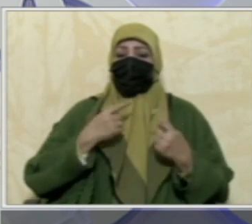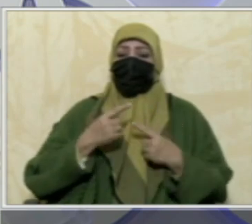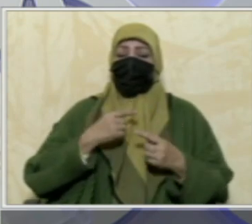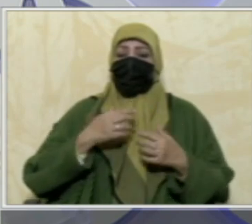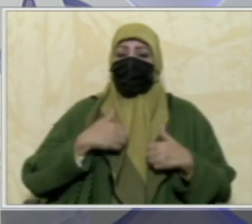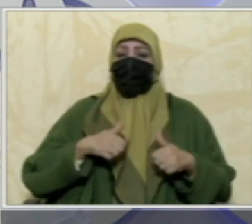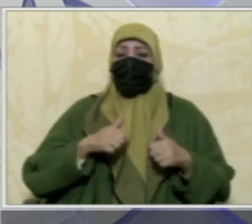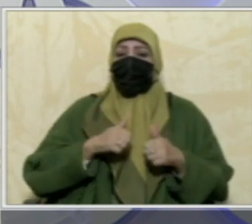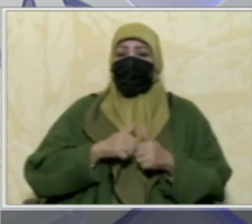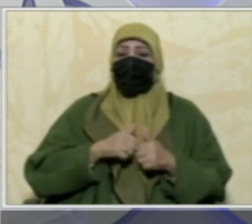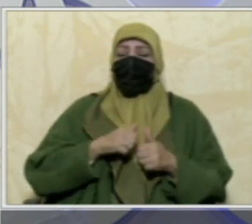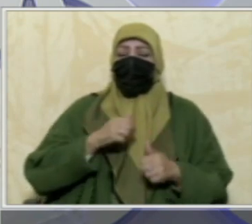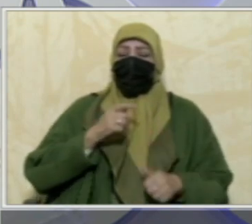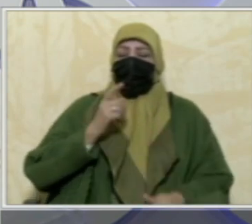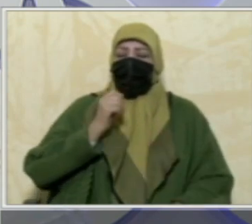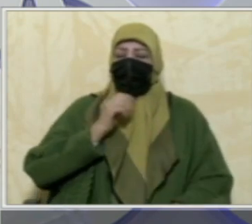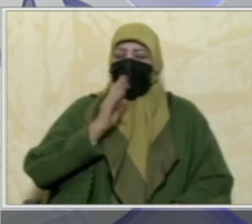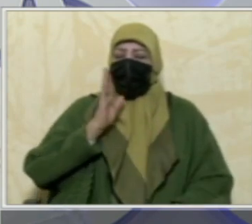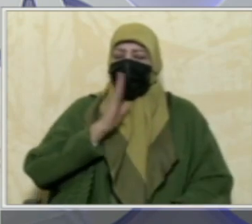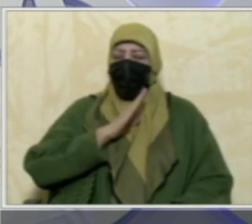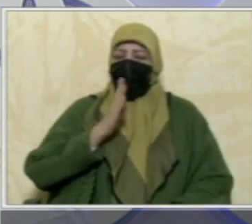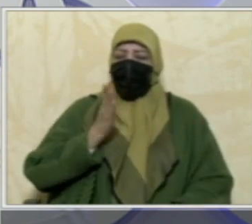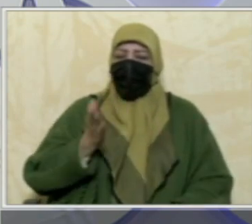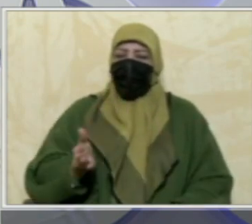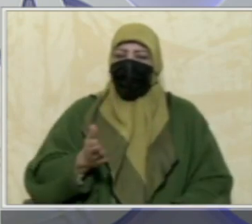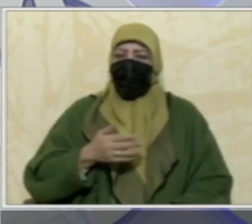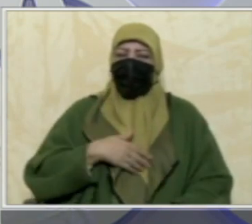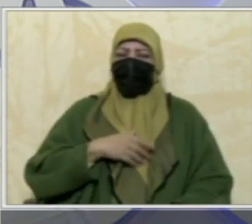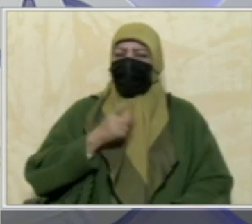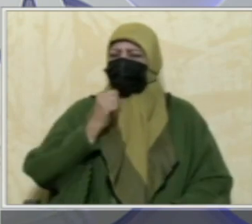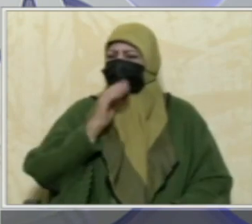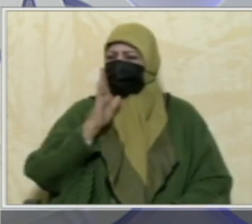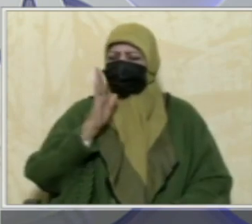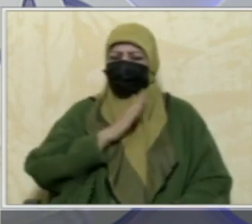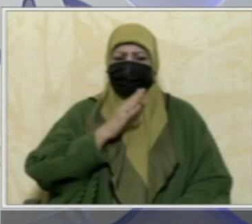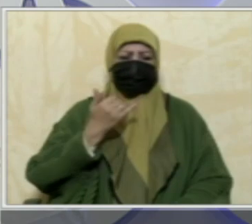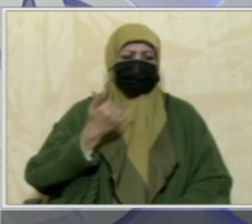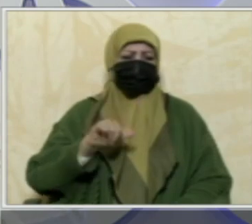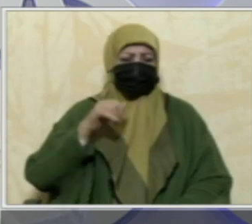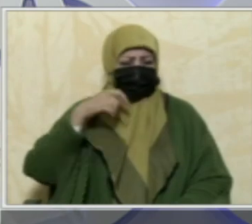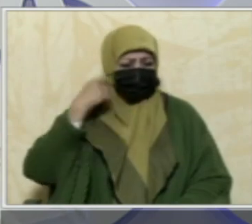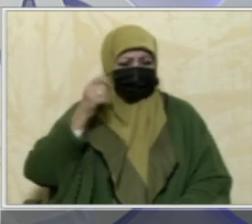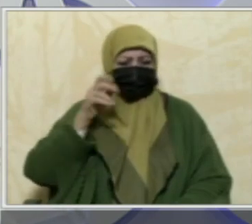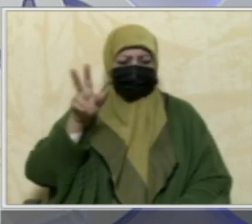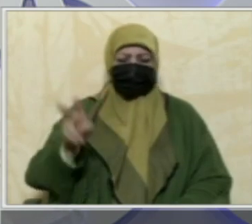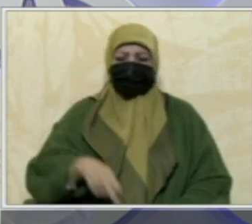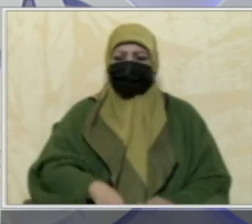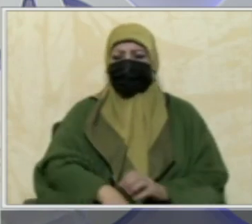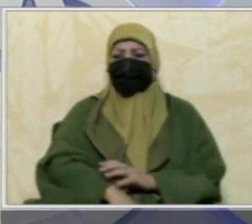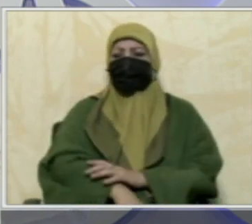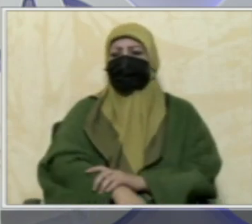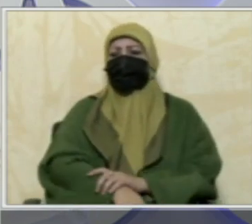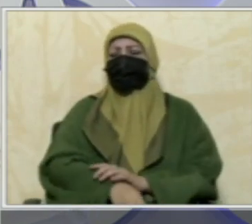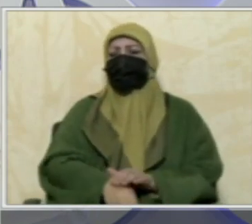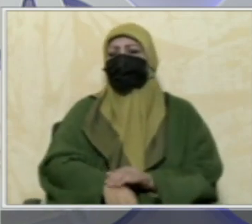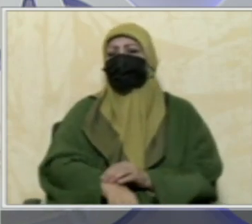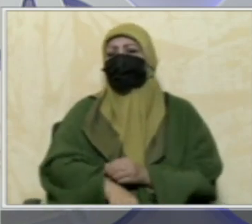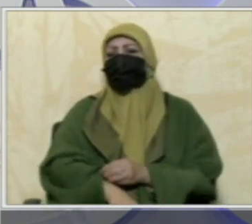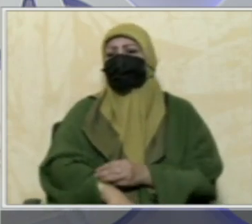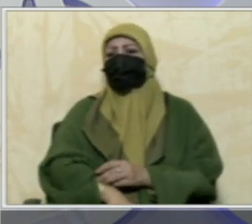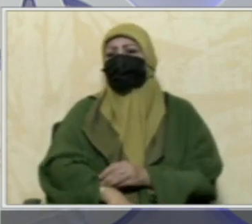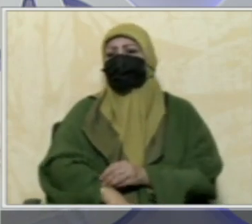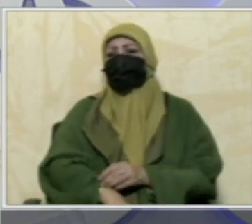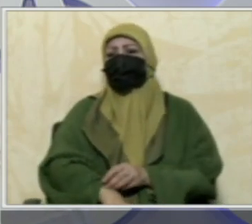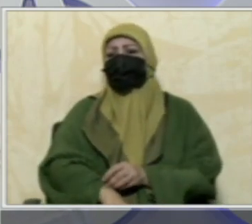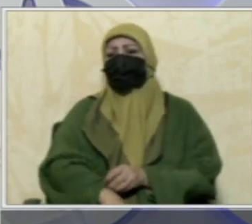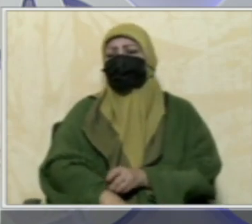فقيرا لا يقدر على الاضحيه لمن كان من اصدقائك زملاء العمل لا باس ان يشتركوا في ثمن